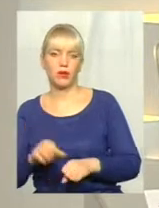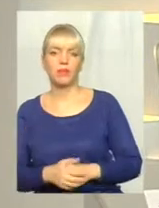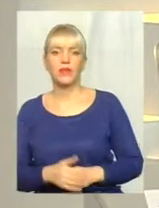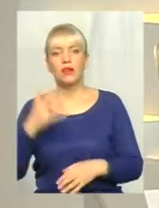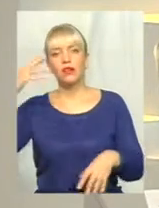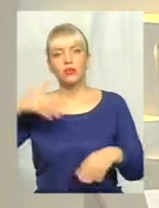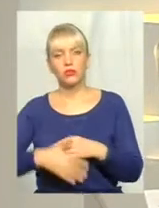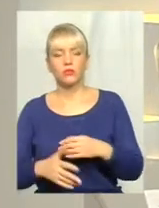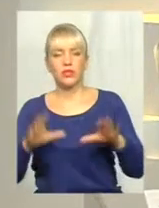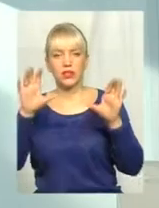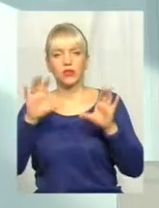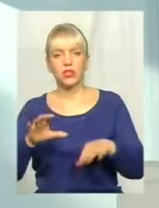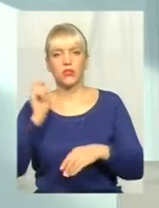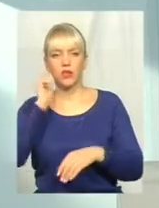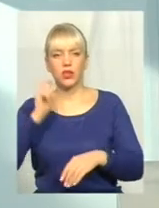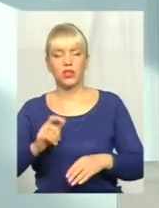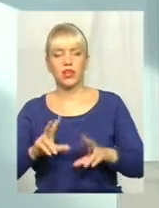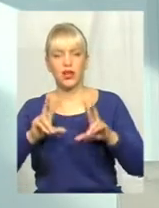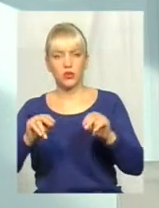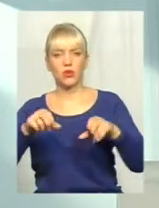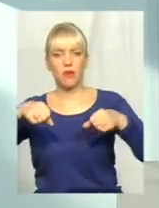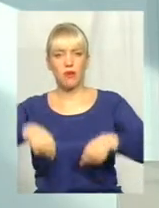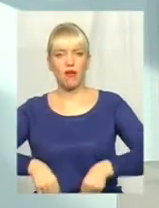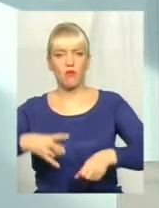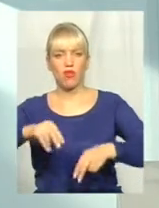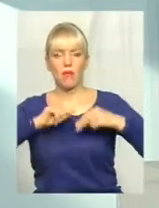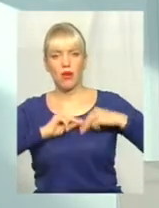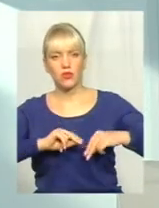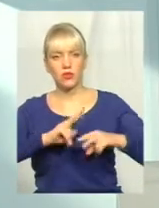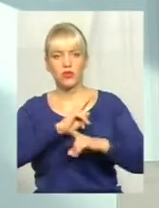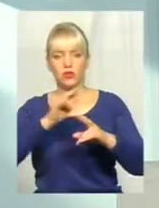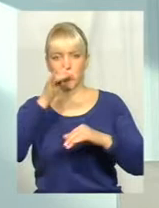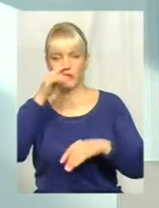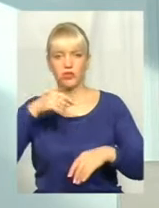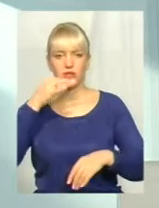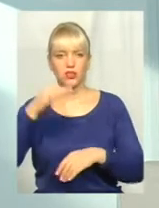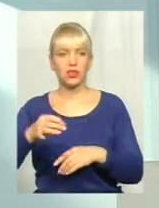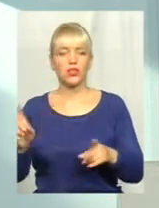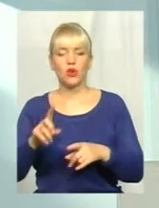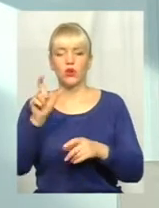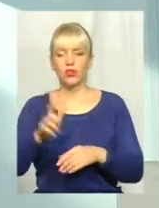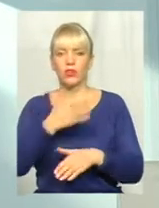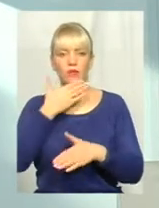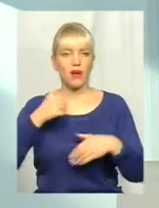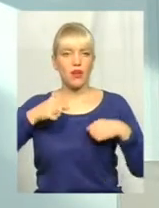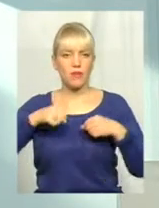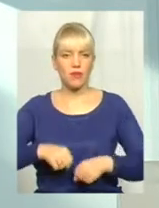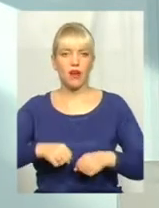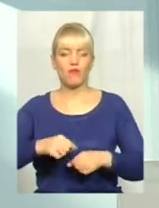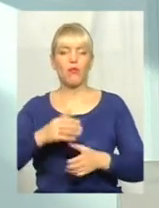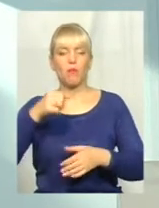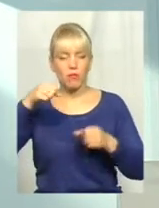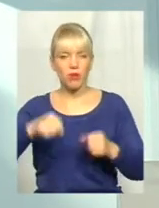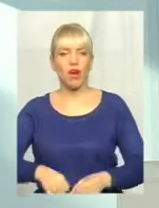Розумієте, Конституція України гарантує право на працю. І ніхто не може сказати, що людина не має права. Право в